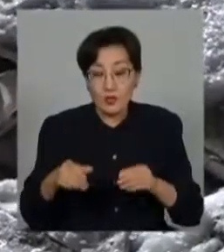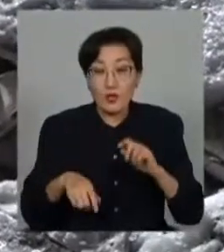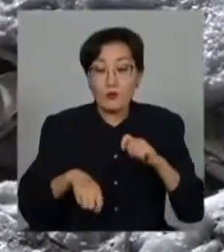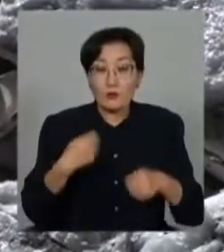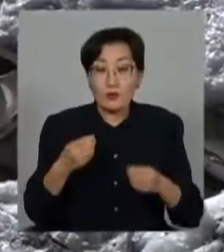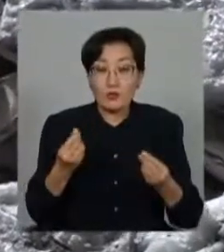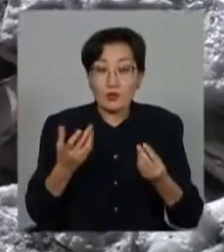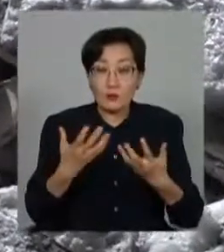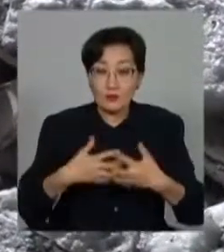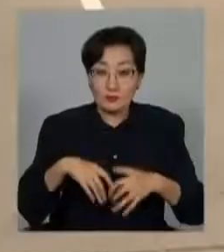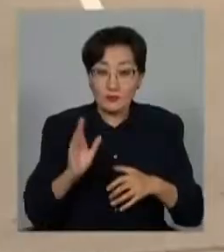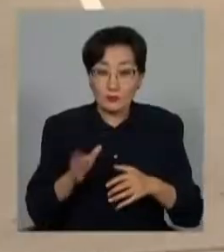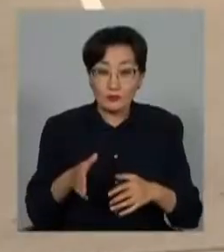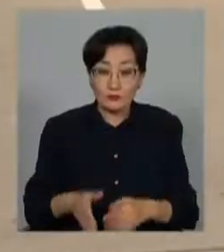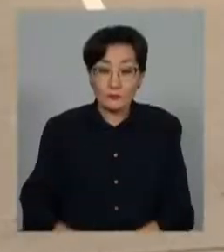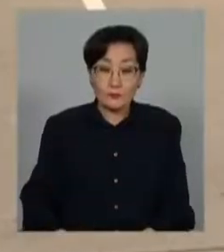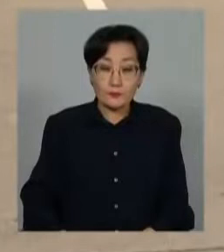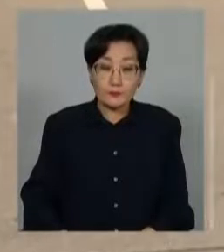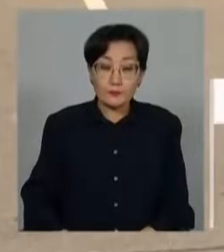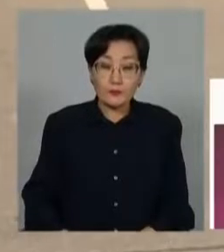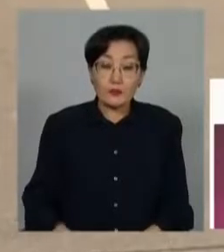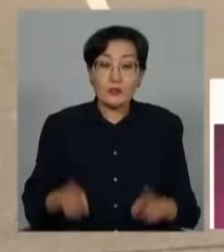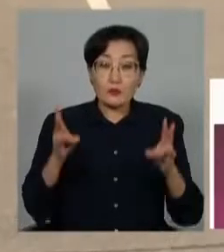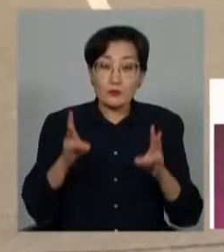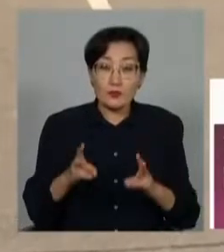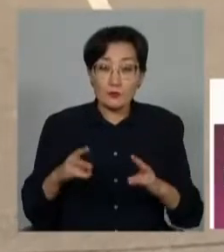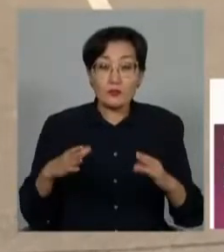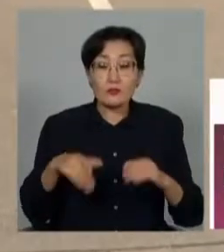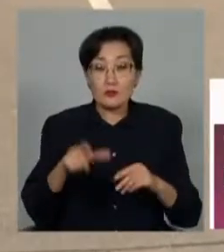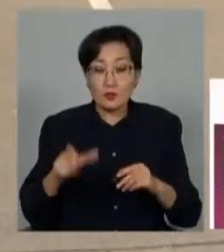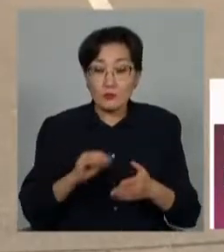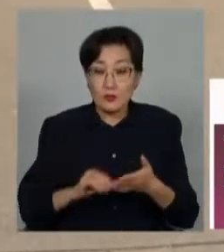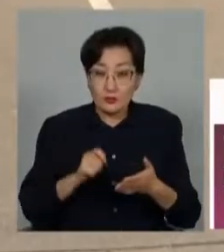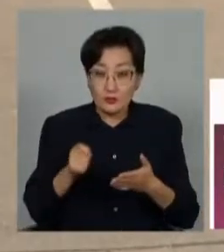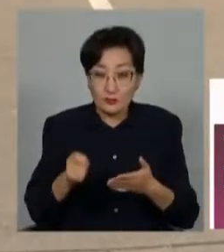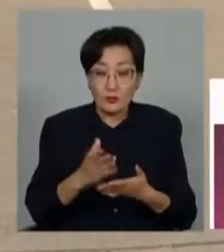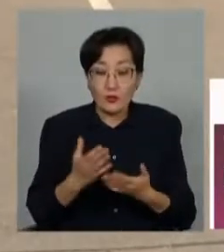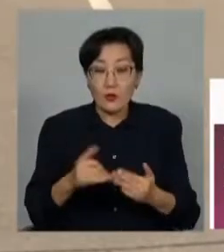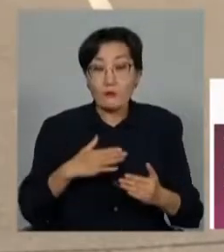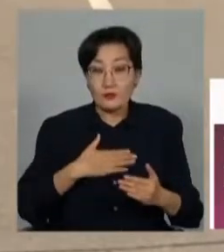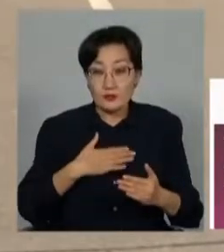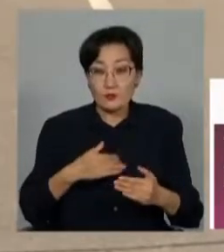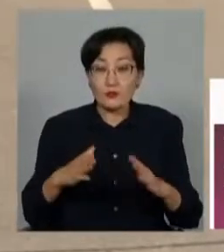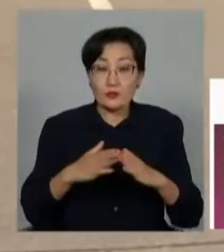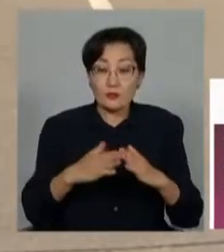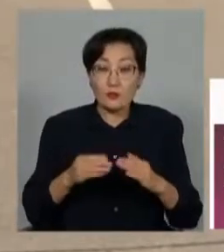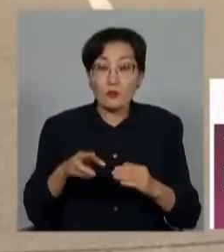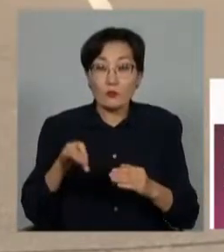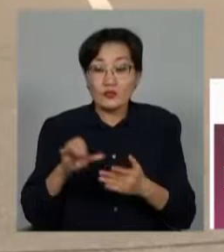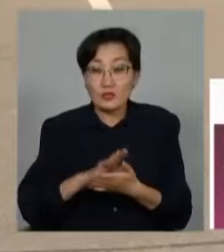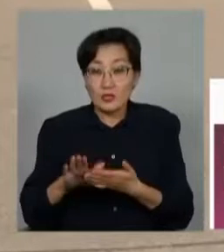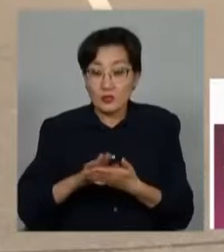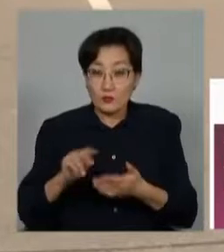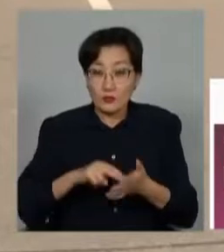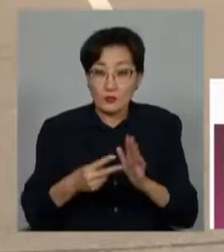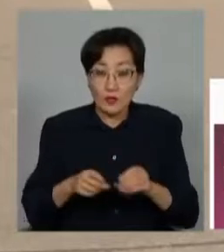көлемі есептелетінін айтты. Согласно действующим. Зардап шеккен тұрғыннан арыз келіп түсті. Қазір біздің тарапымыздан үйдегі қоқыстарды тазарту